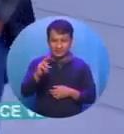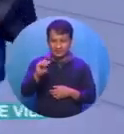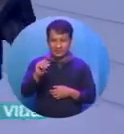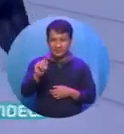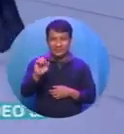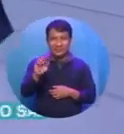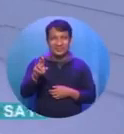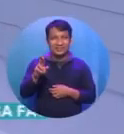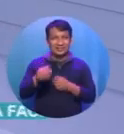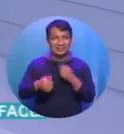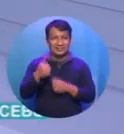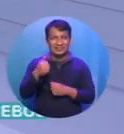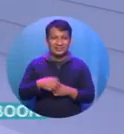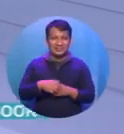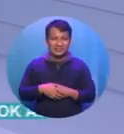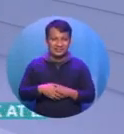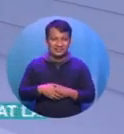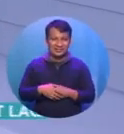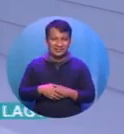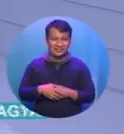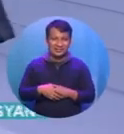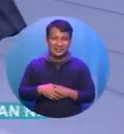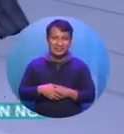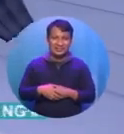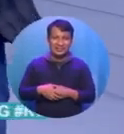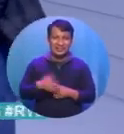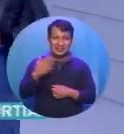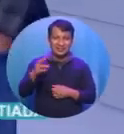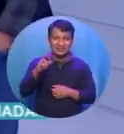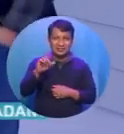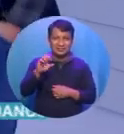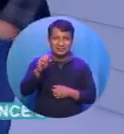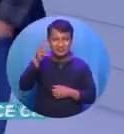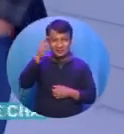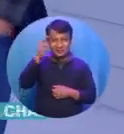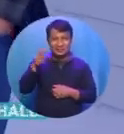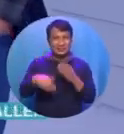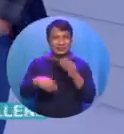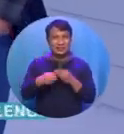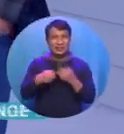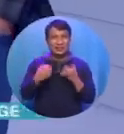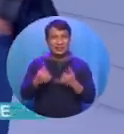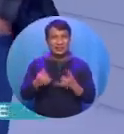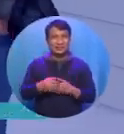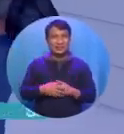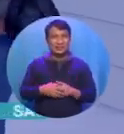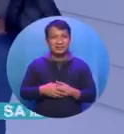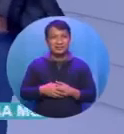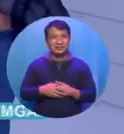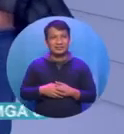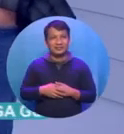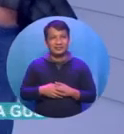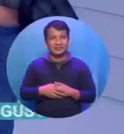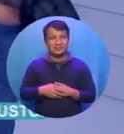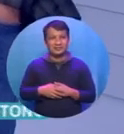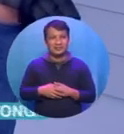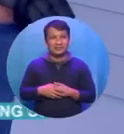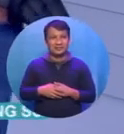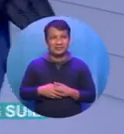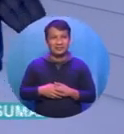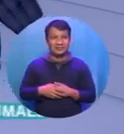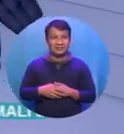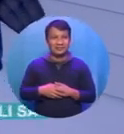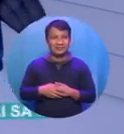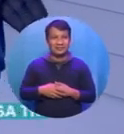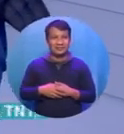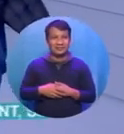Ay! Sabi mo, uling roses, so sobrang sarap, pasensya na. Pakisabi. Opo. Pakisabi. So